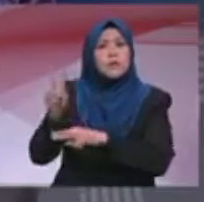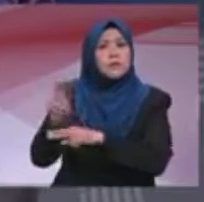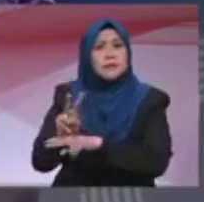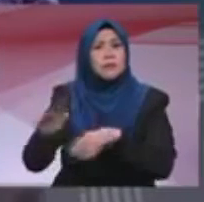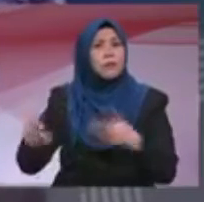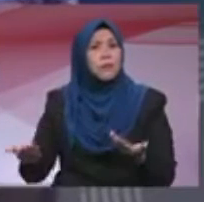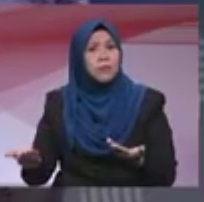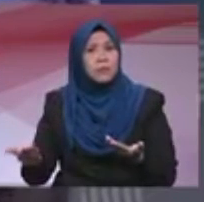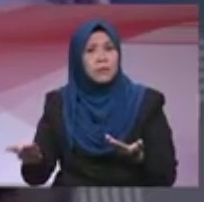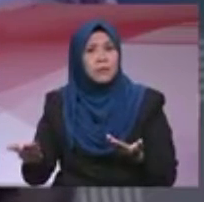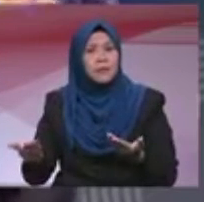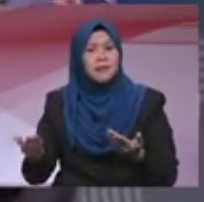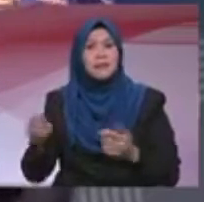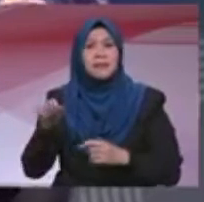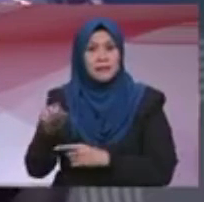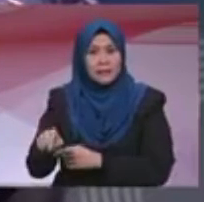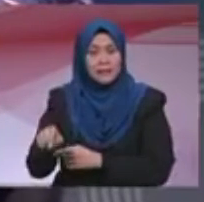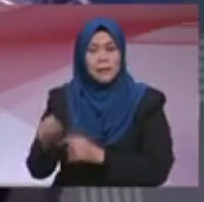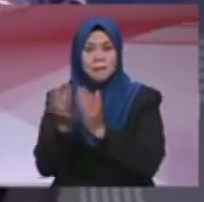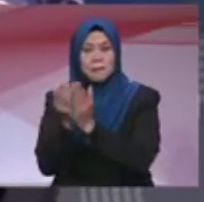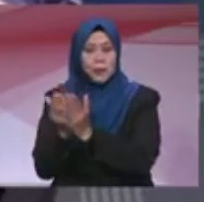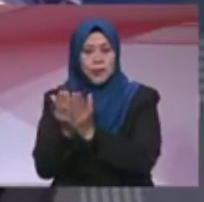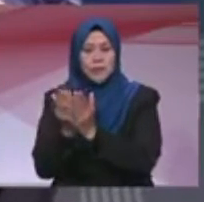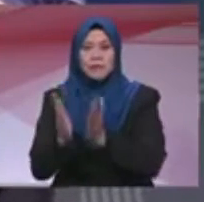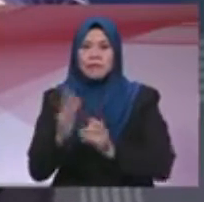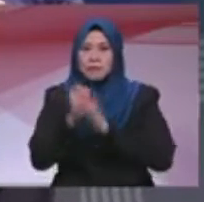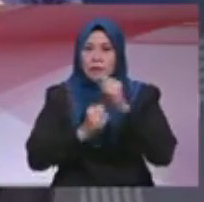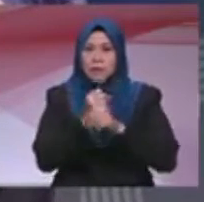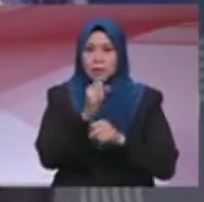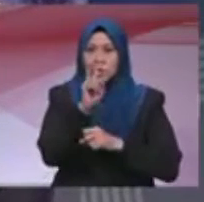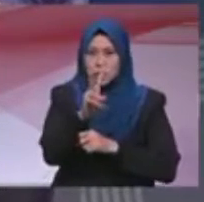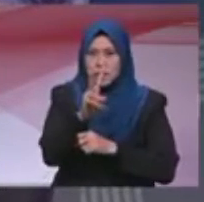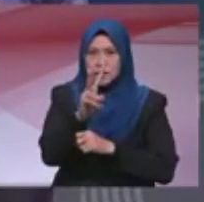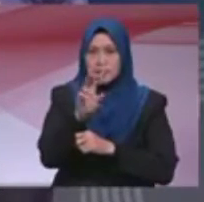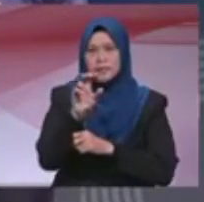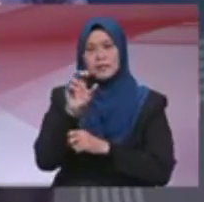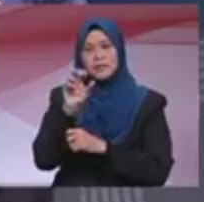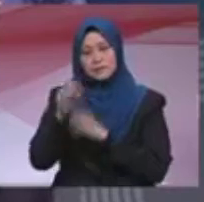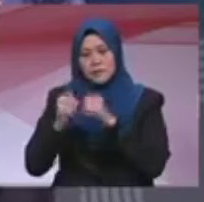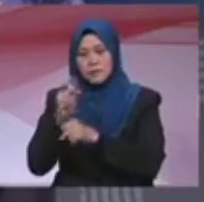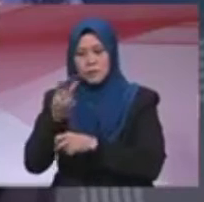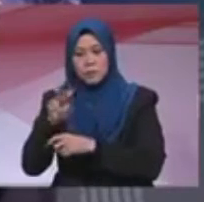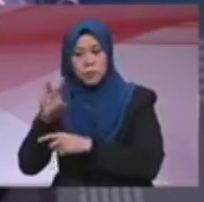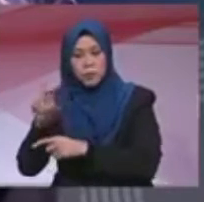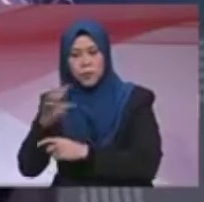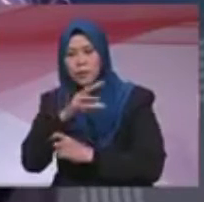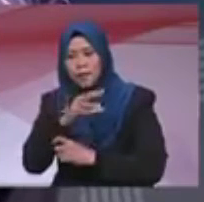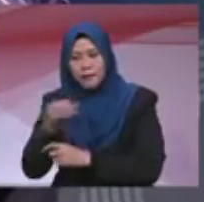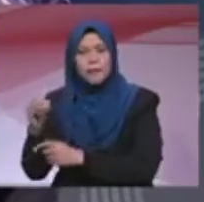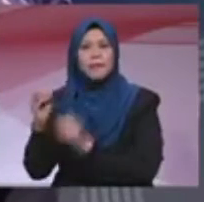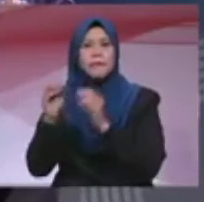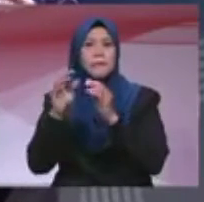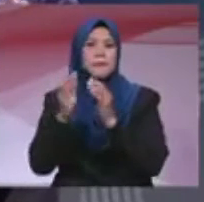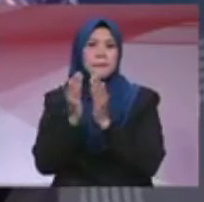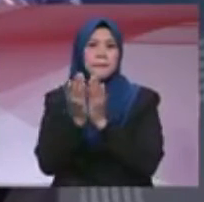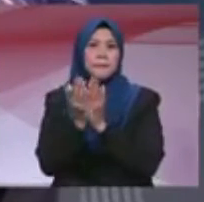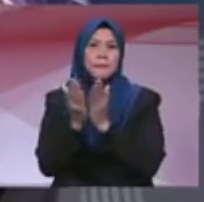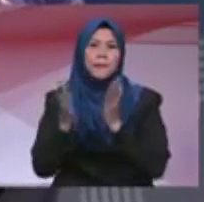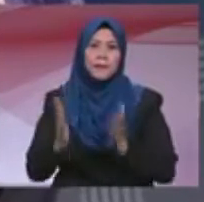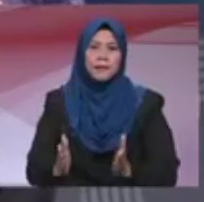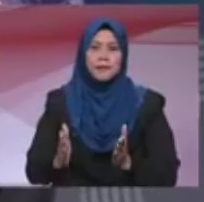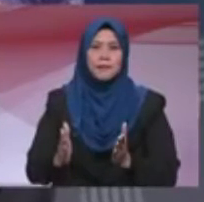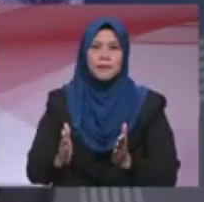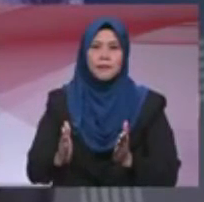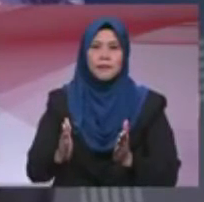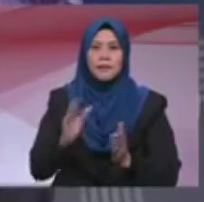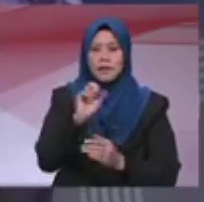Untuk college vocational, murid tahun 2 SVM tahun 2020 dan juga murid semester